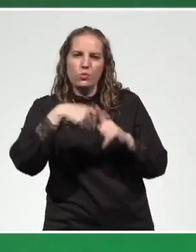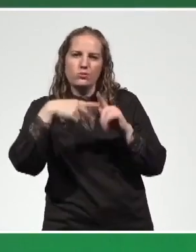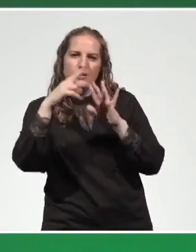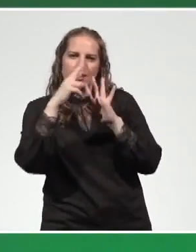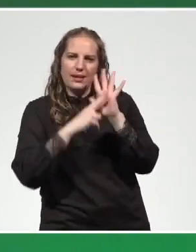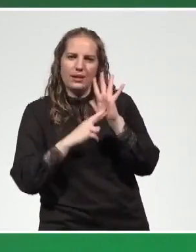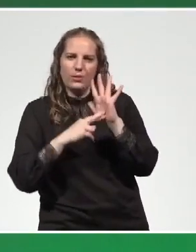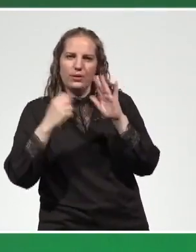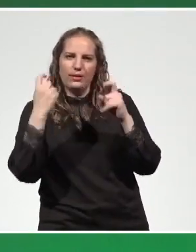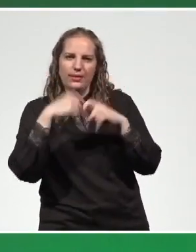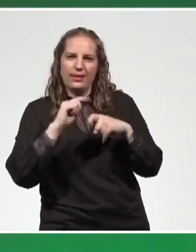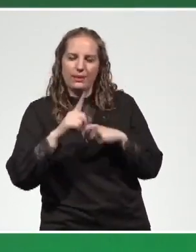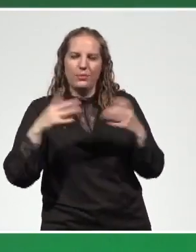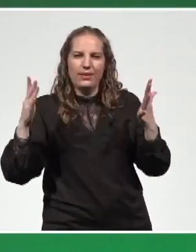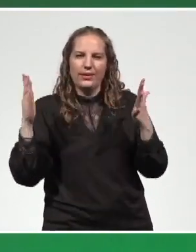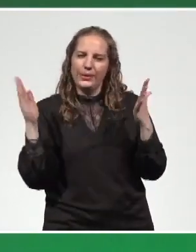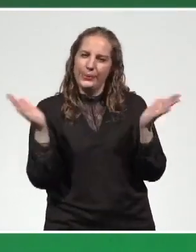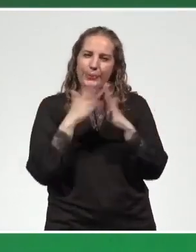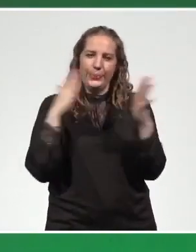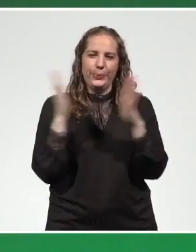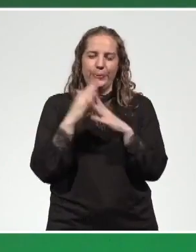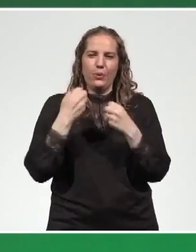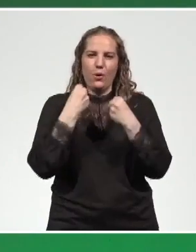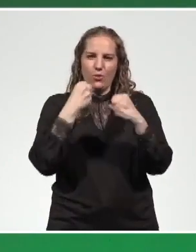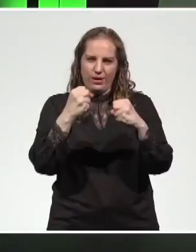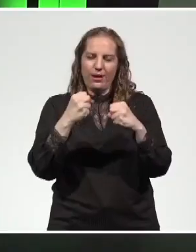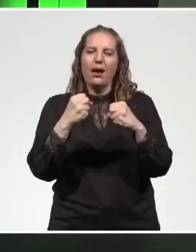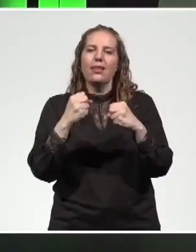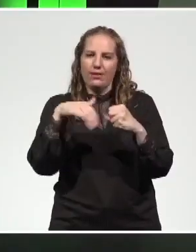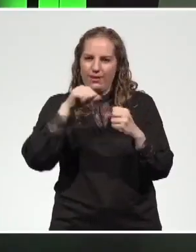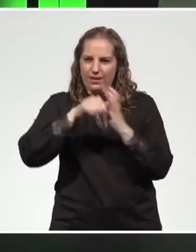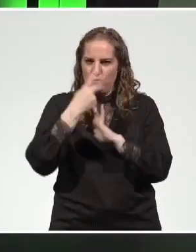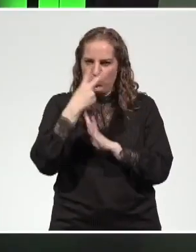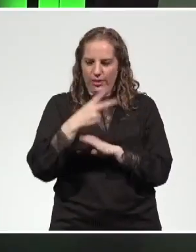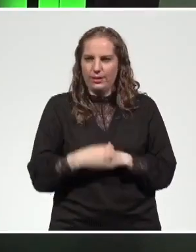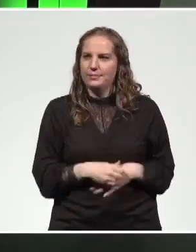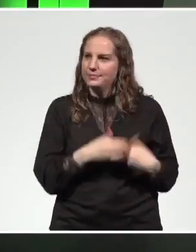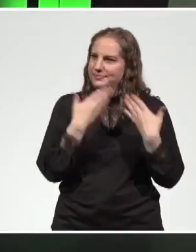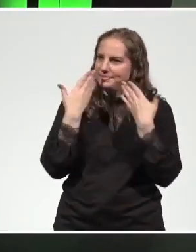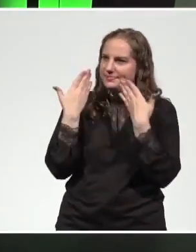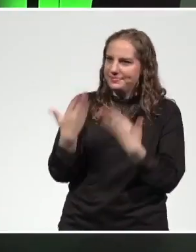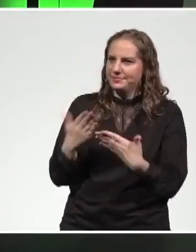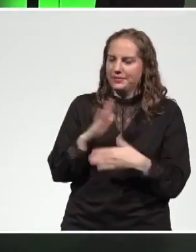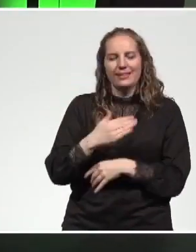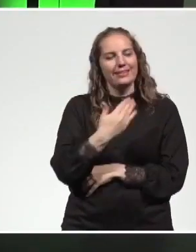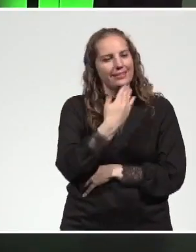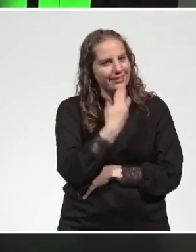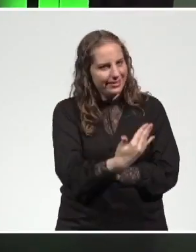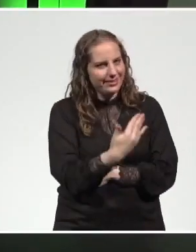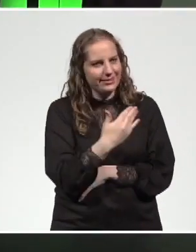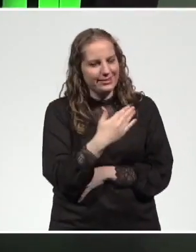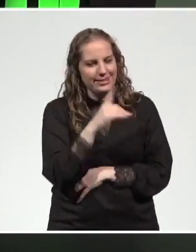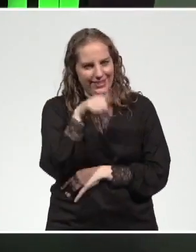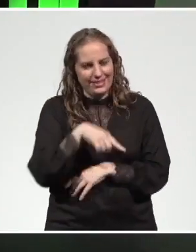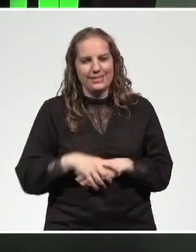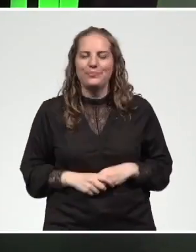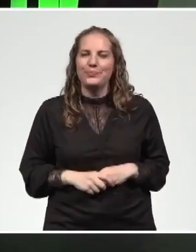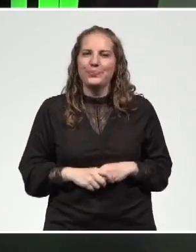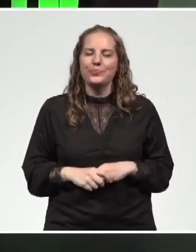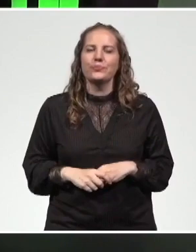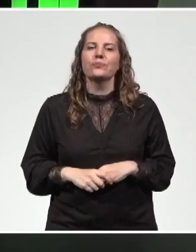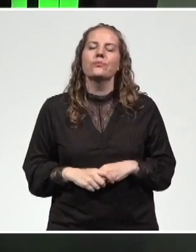regluverki vegna vindorku. Og yfir til þín, Bjarki. Þakkaði fyrir, Svandís. Og það nú þannig